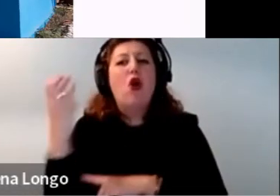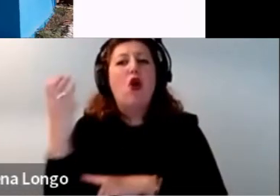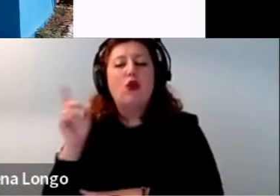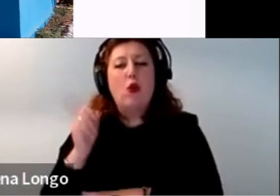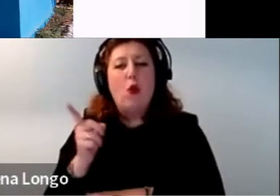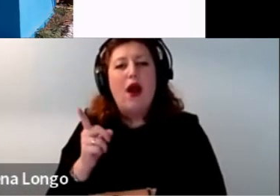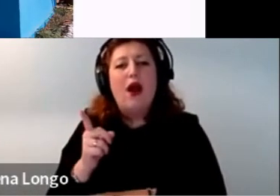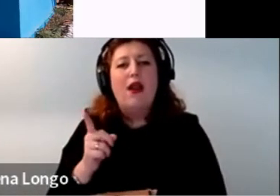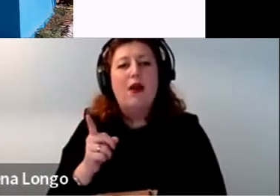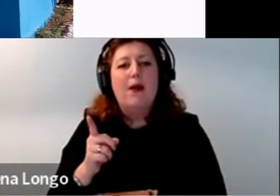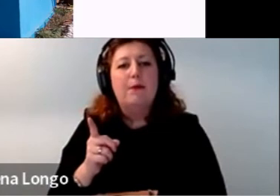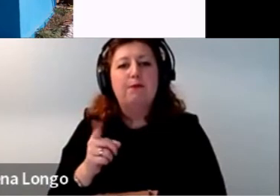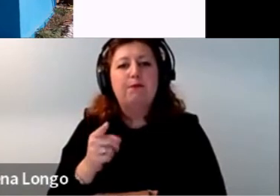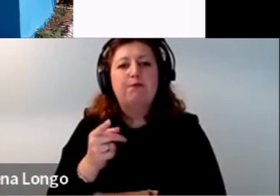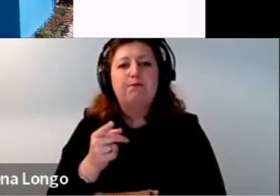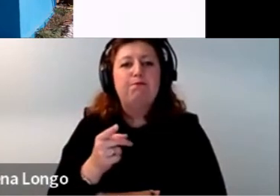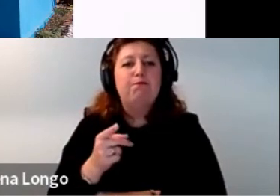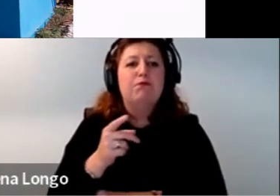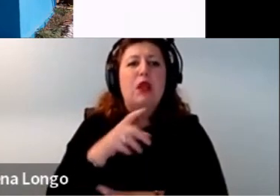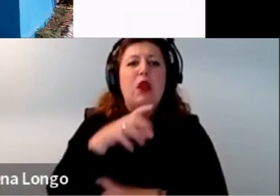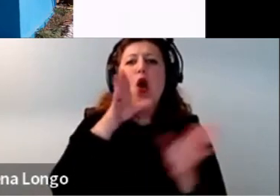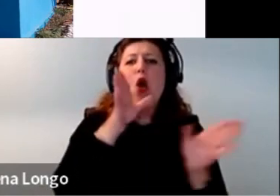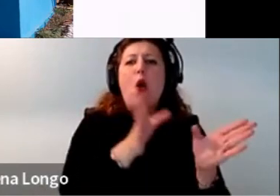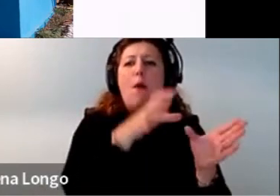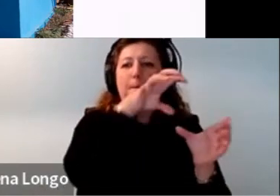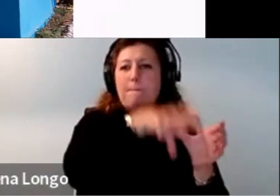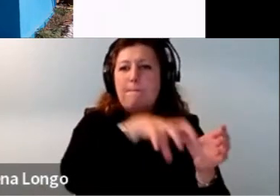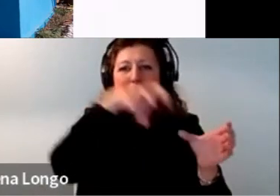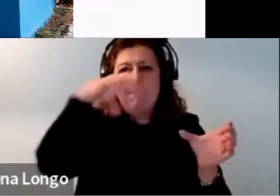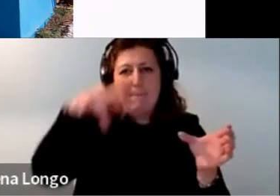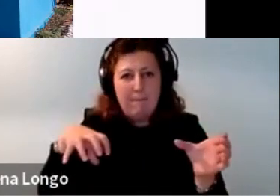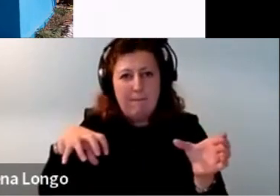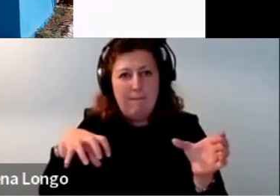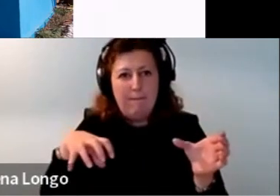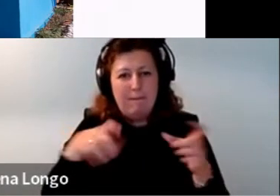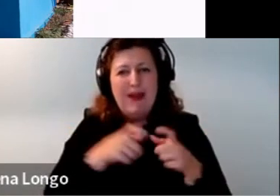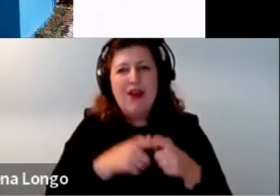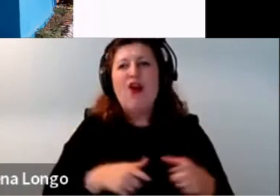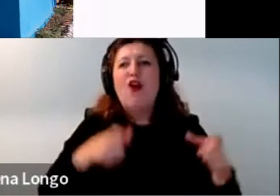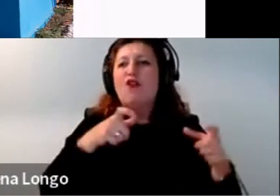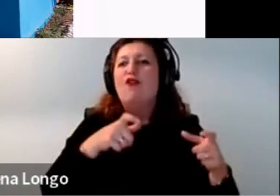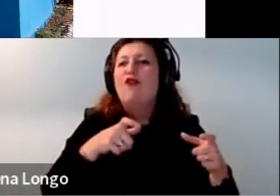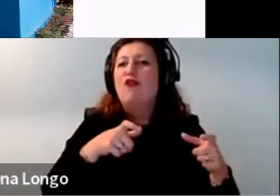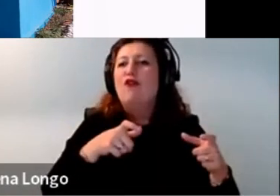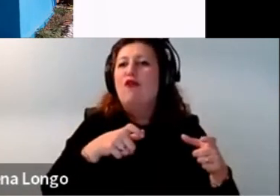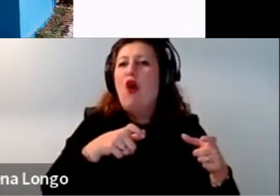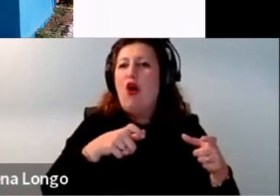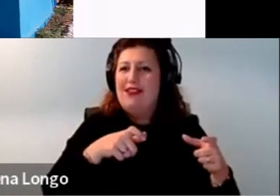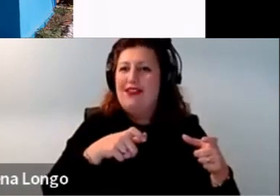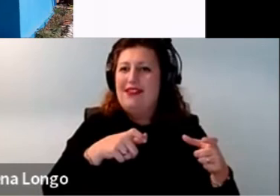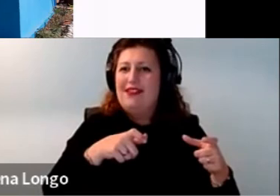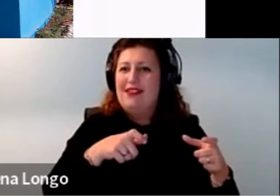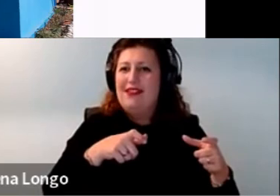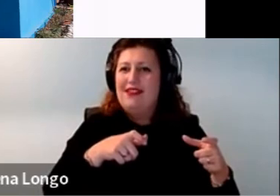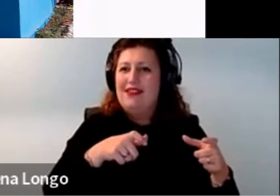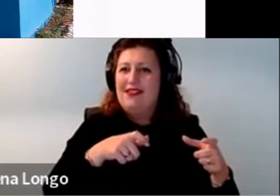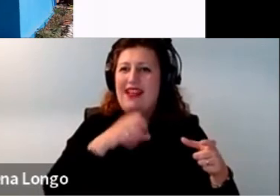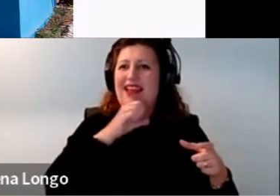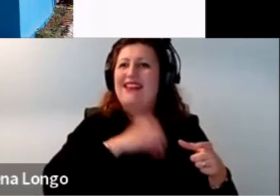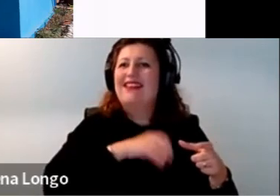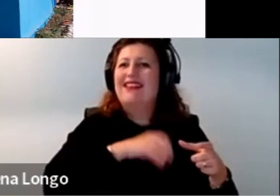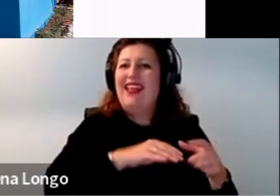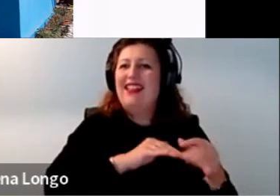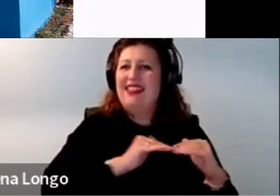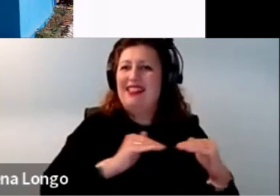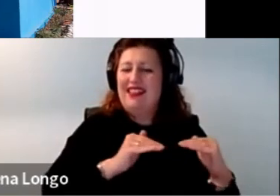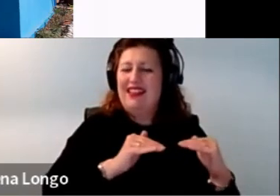i due blocchi di bagni sono pressoché identici, con la septic tank, la fossa settica al centro, ovviamente che serve